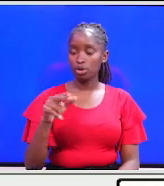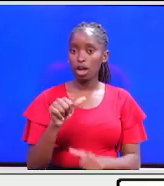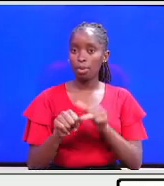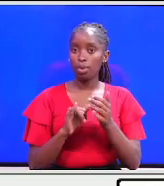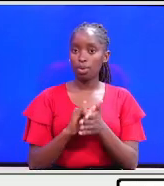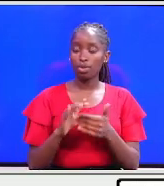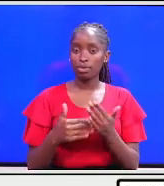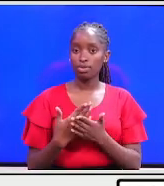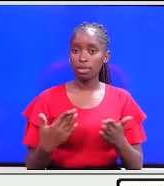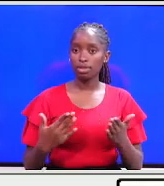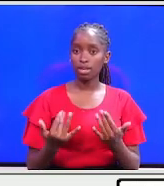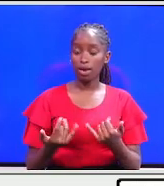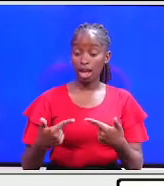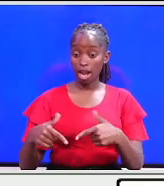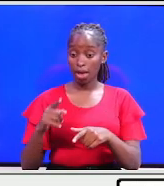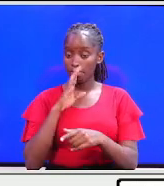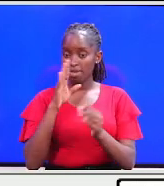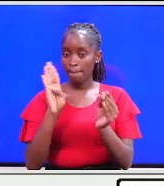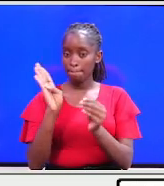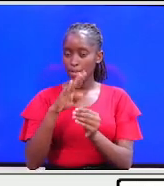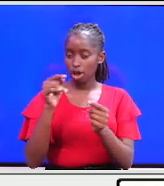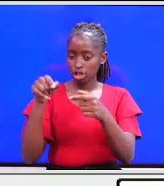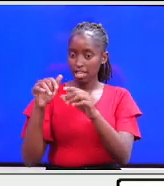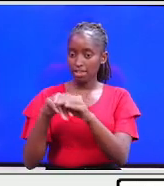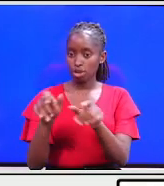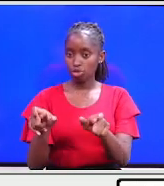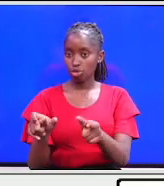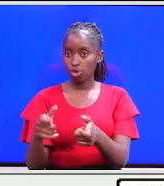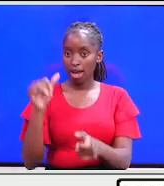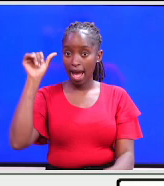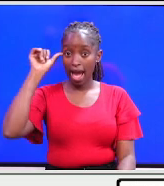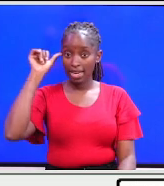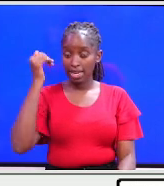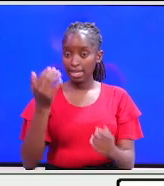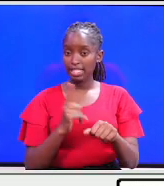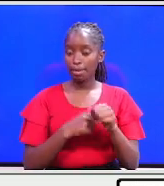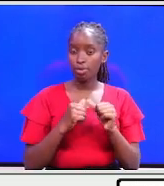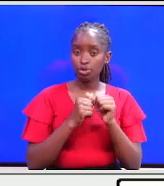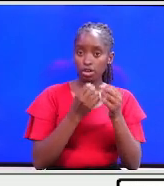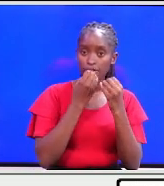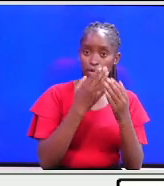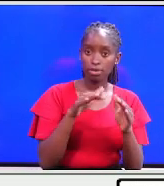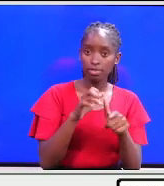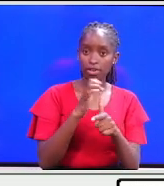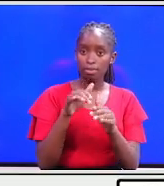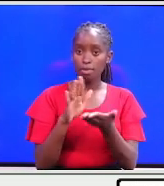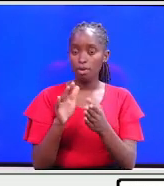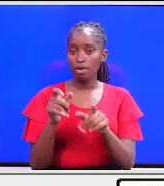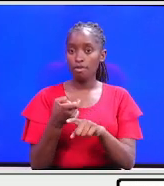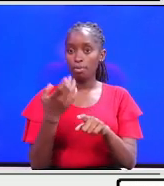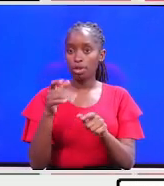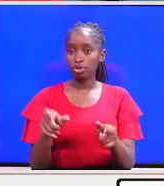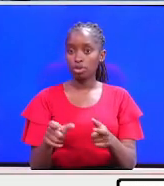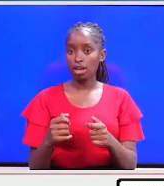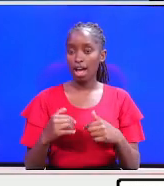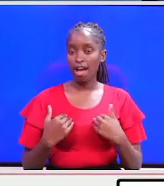masomo. Hivyo basi niruhusu nirejeshe kwako usukani Andre wakati ambapo unaelezea zaidi na ama unatupa taarifa zaidi kutoka studioni. Kutoka kwangu